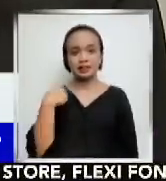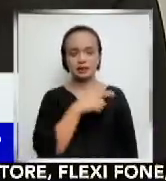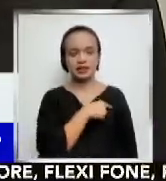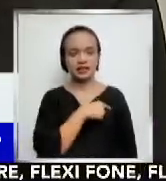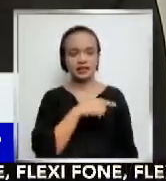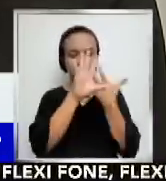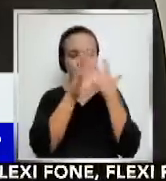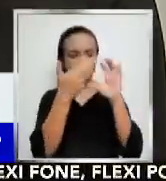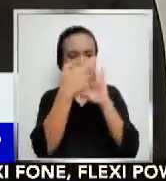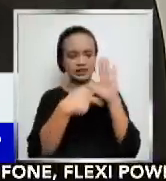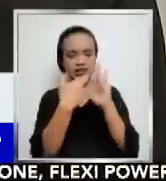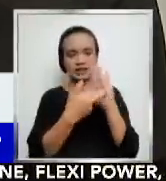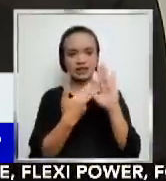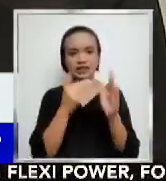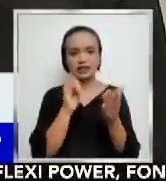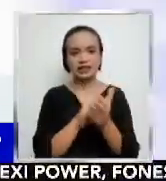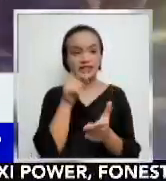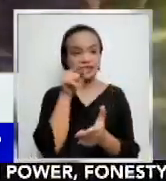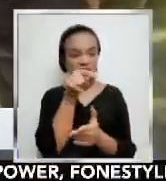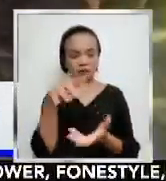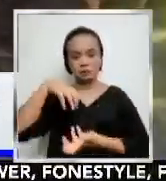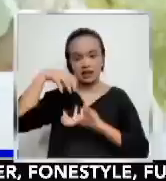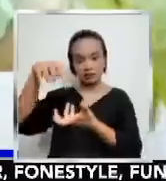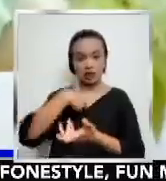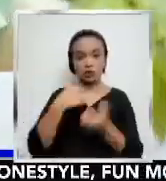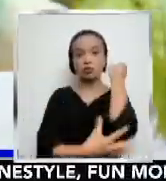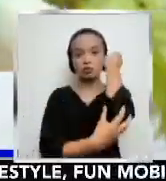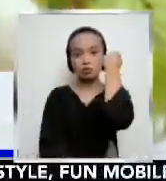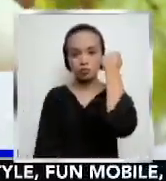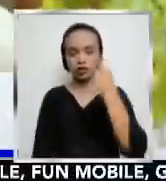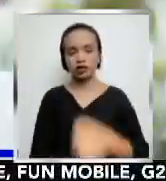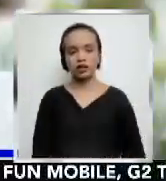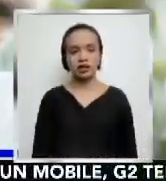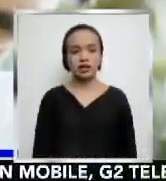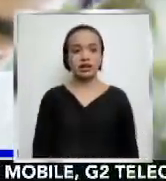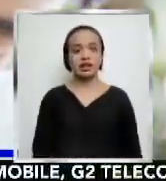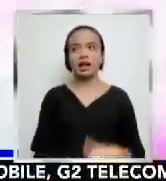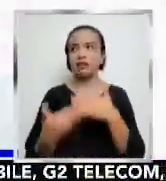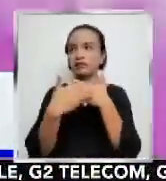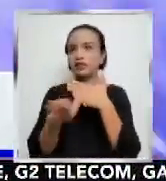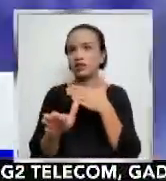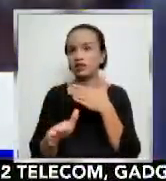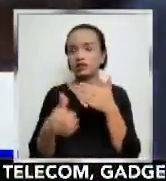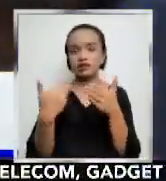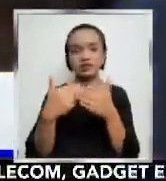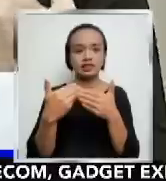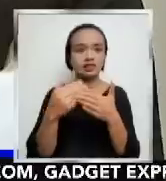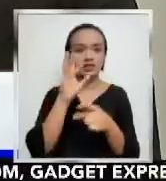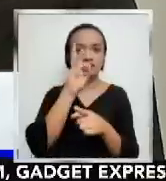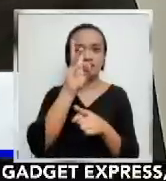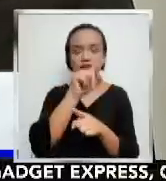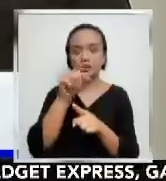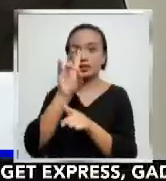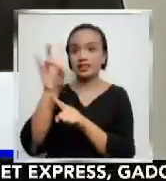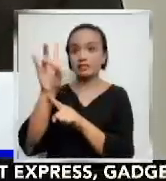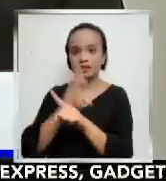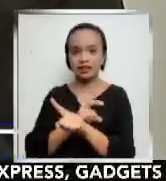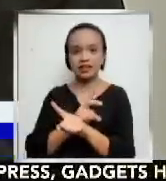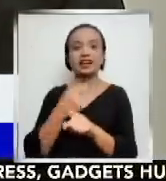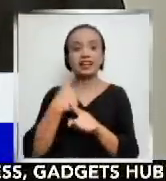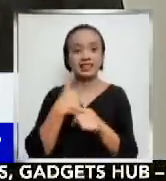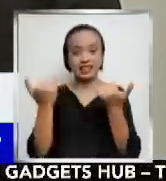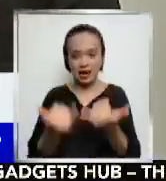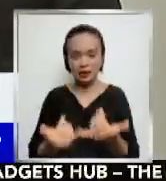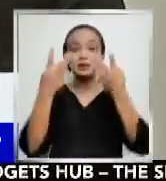ginagawa namin siya yung mayaman, ako yung mahirap. After almost 6 to 7 months, napanood na po namin